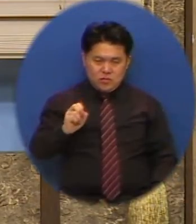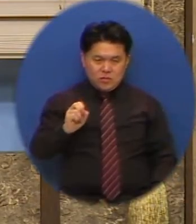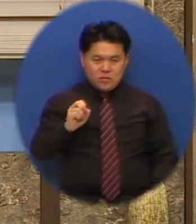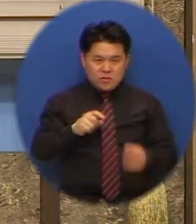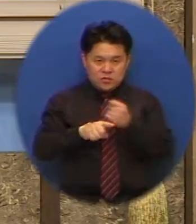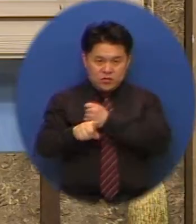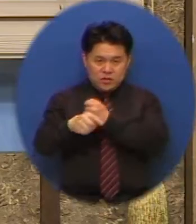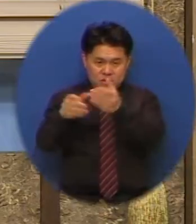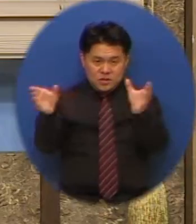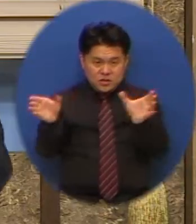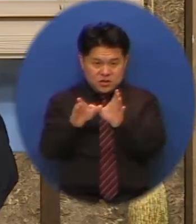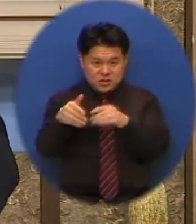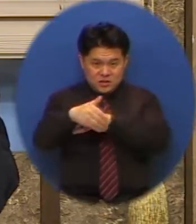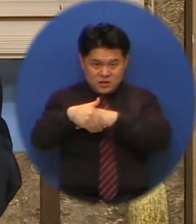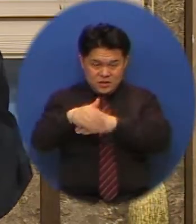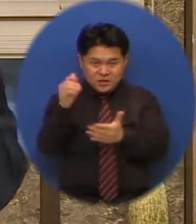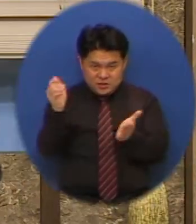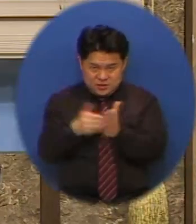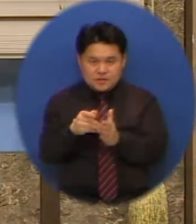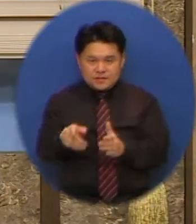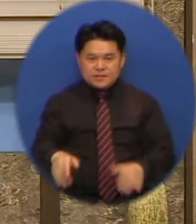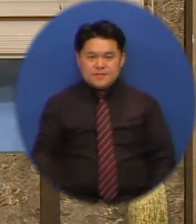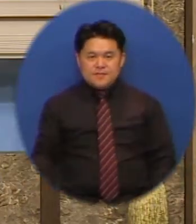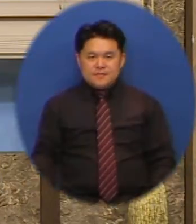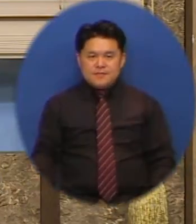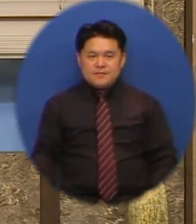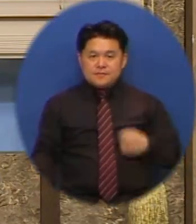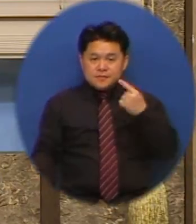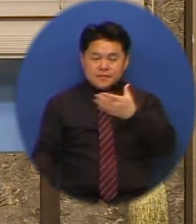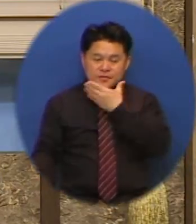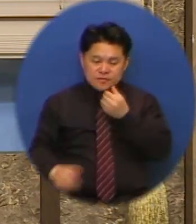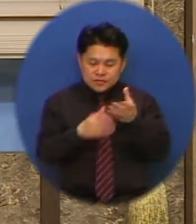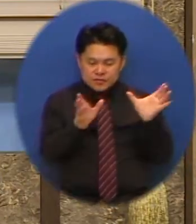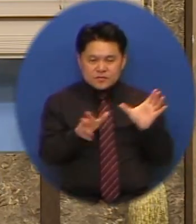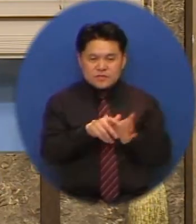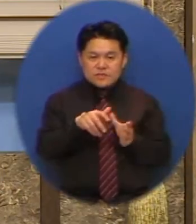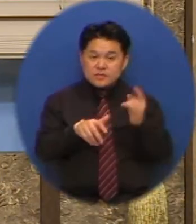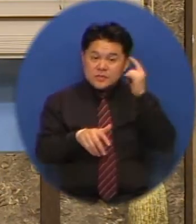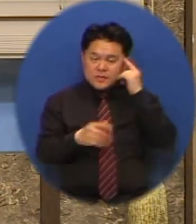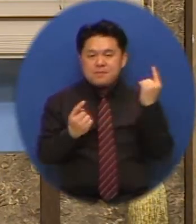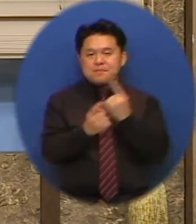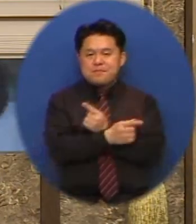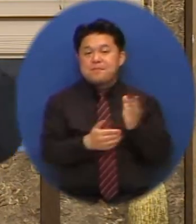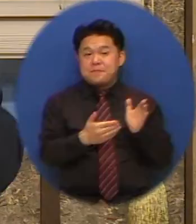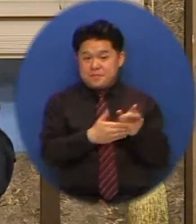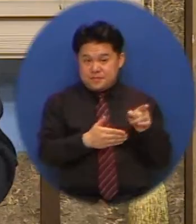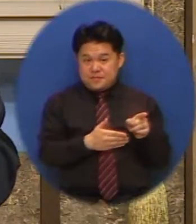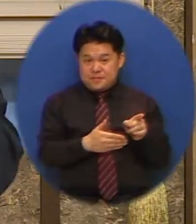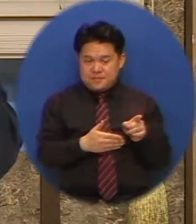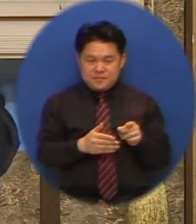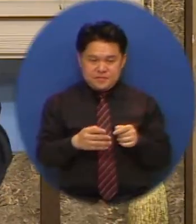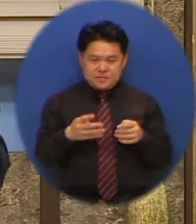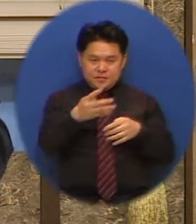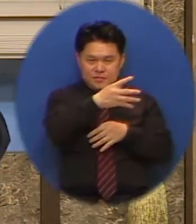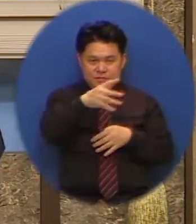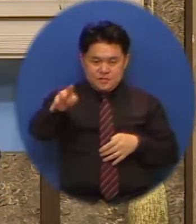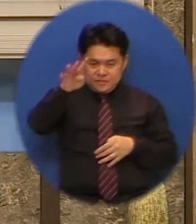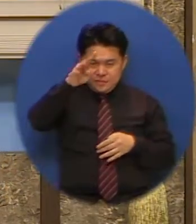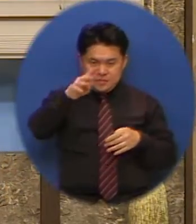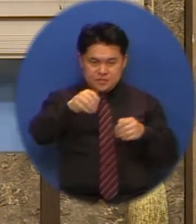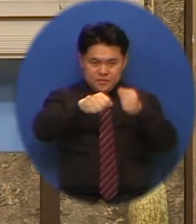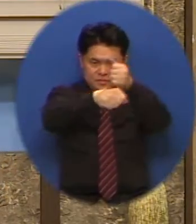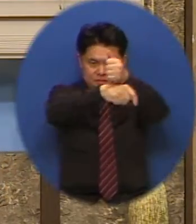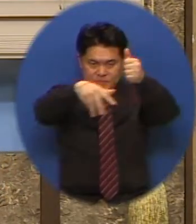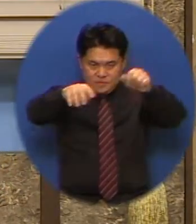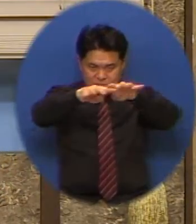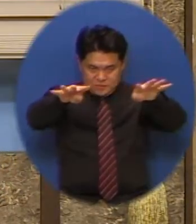네. 그 후에 이제 복지부 시각이 보건 쪽은 바뀌어졌어요. 지금 복지부 조직표를 보면은 네. 보건 산업을